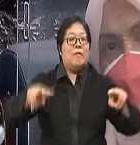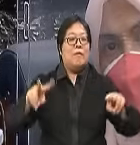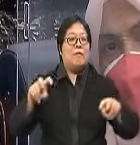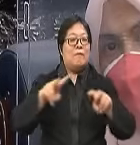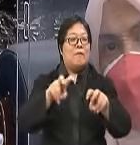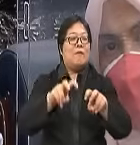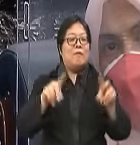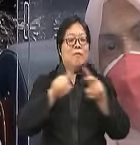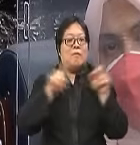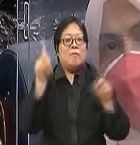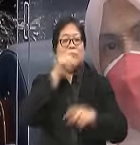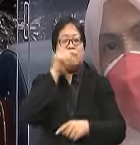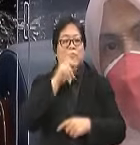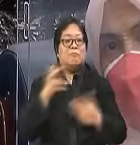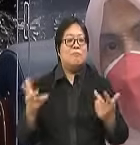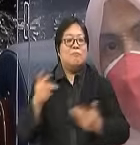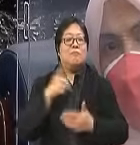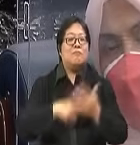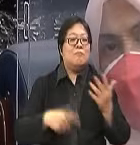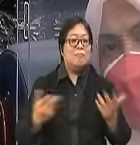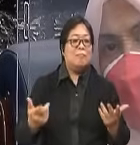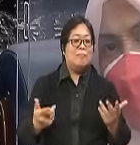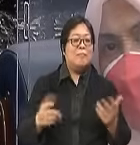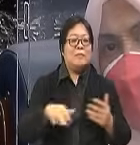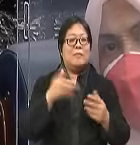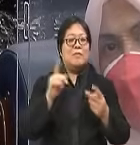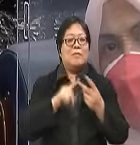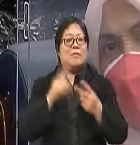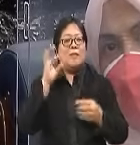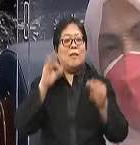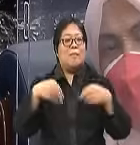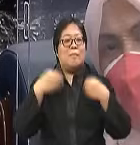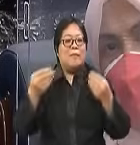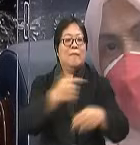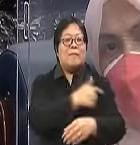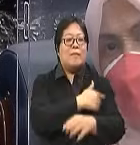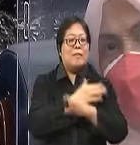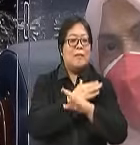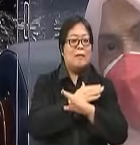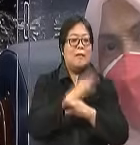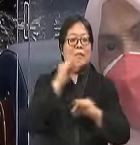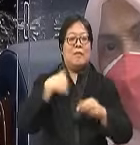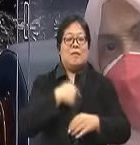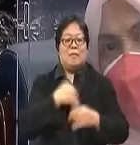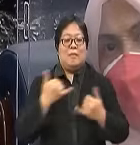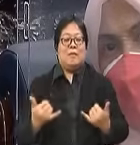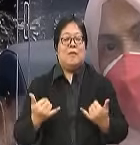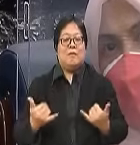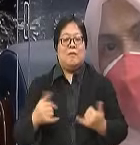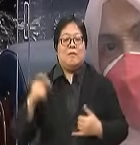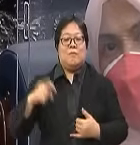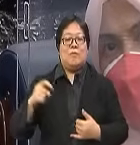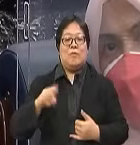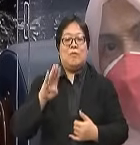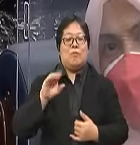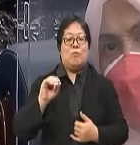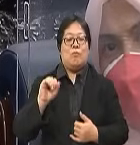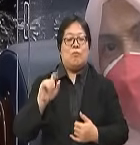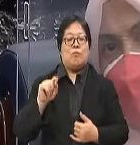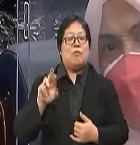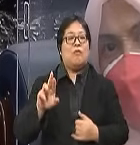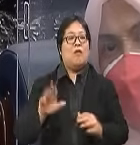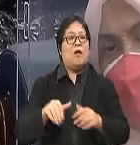ini isu eklusif jadi Apakah heel lagi-lagi satu karena kalau diberikan taichin kalau kita sekarang nih memerlukan dusta